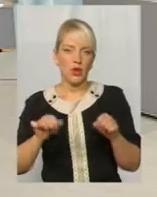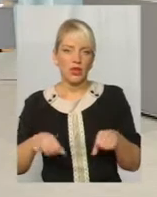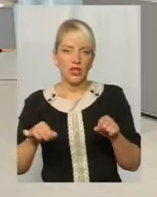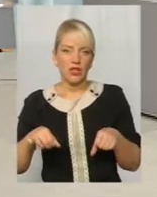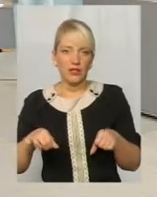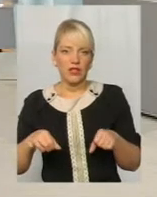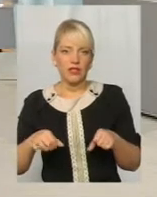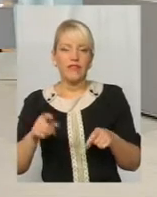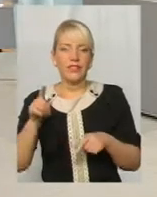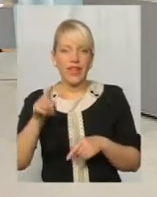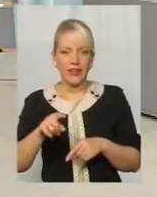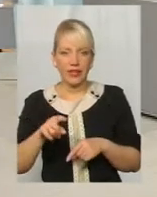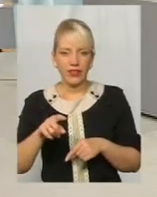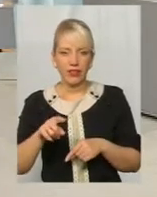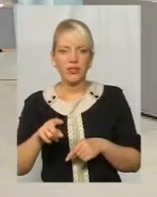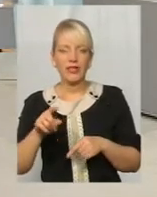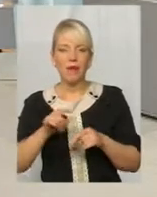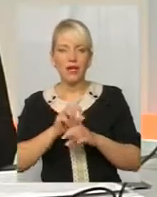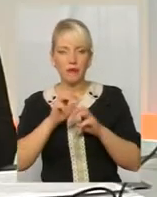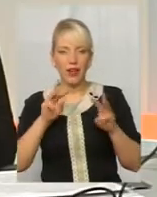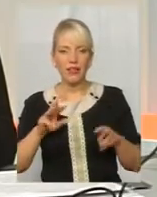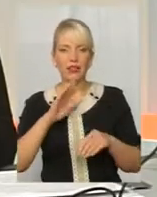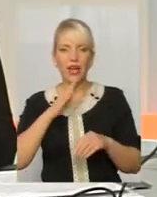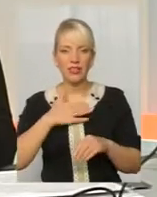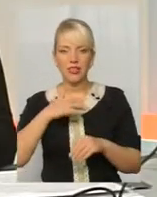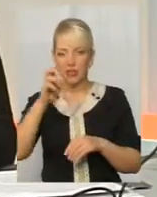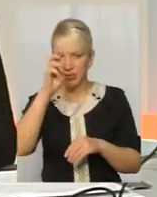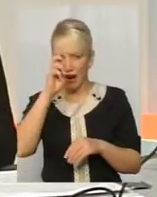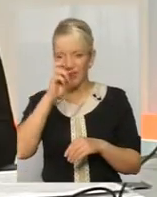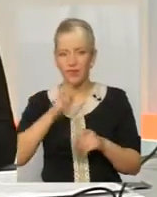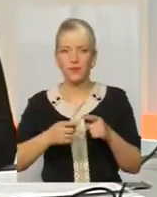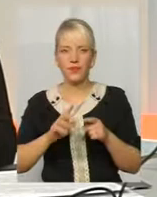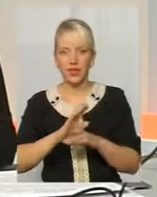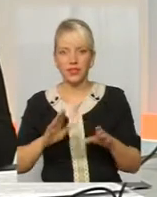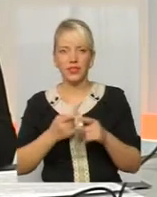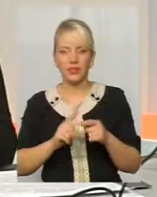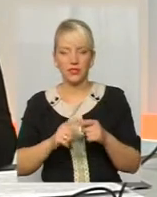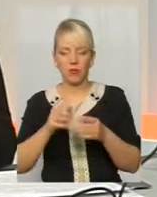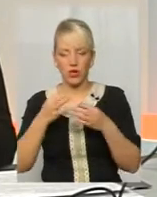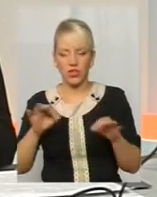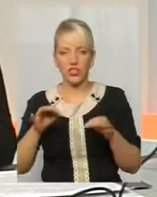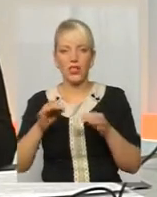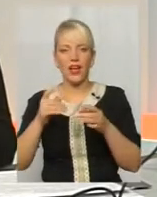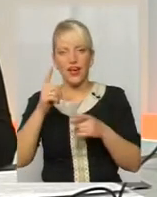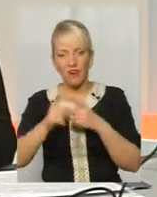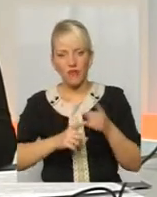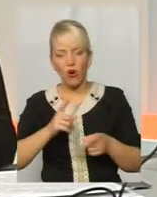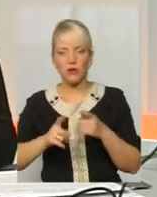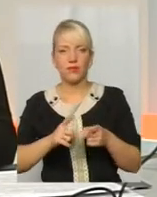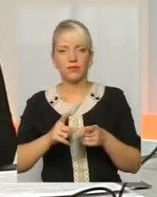можливість все-таки забезпечити в нашій державі те, ті демократичні реформи і